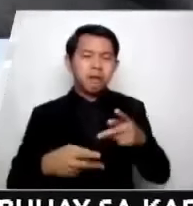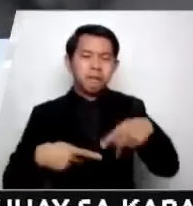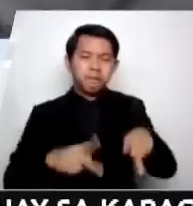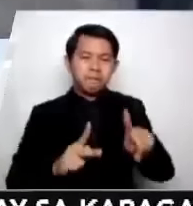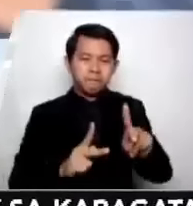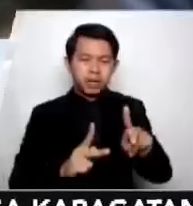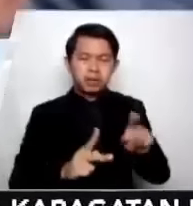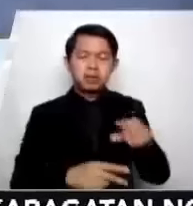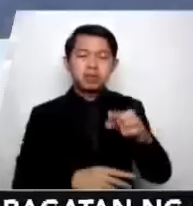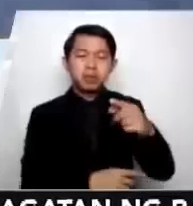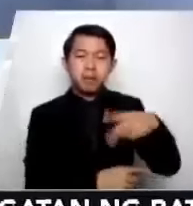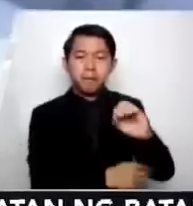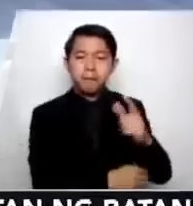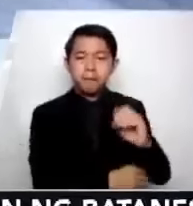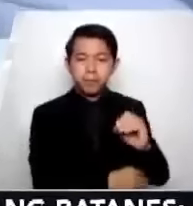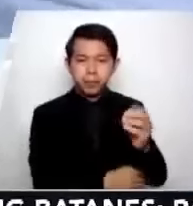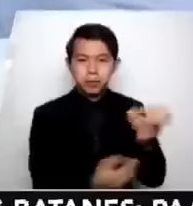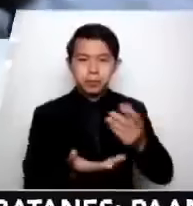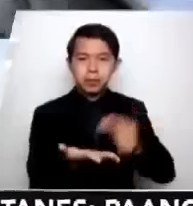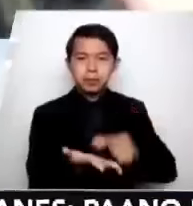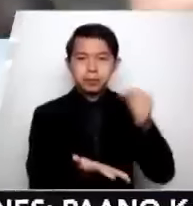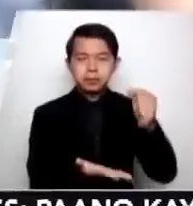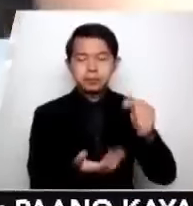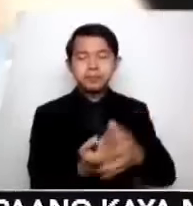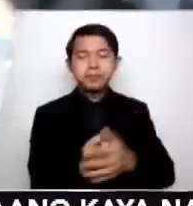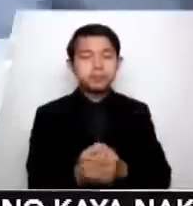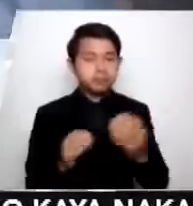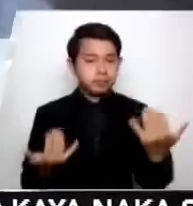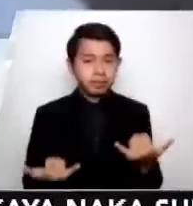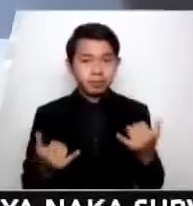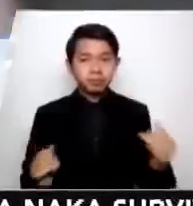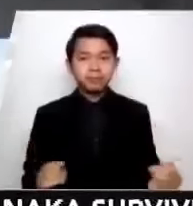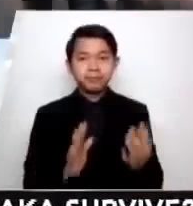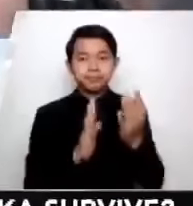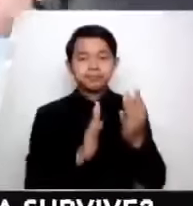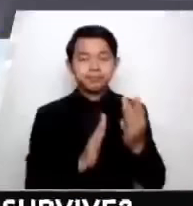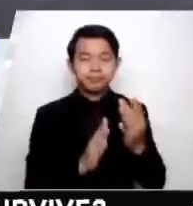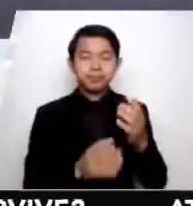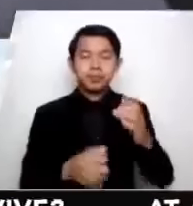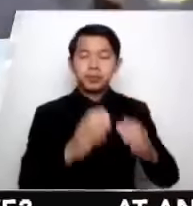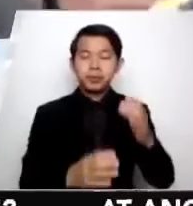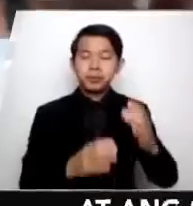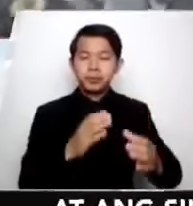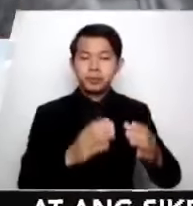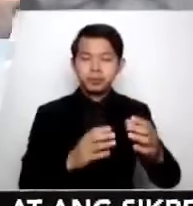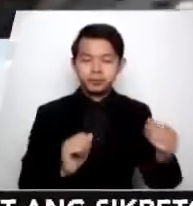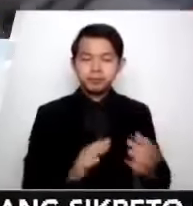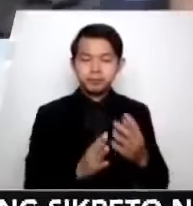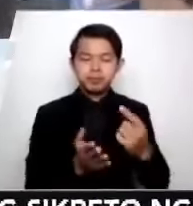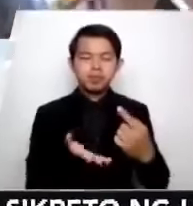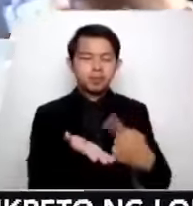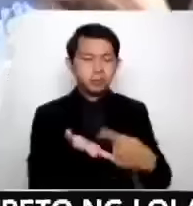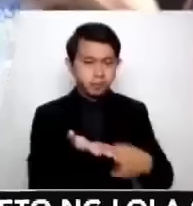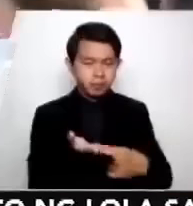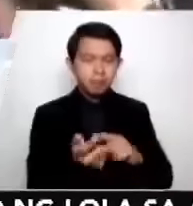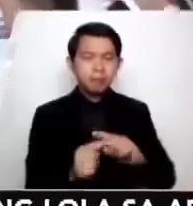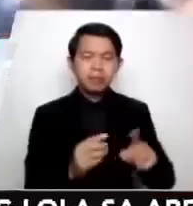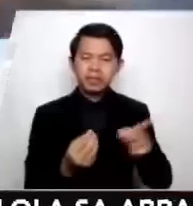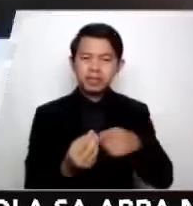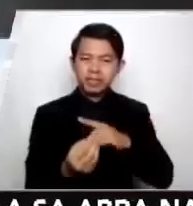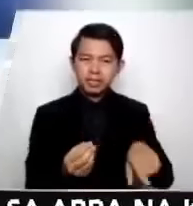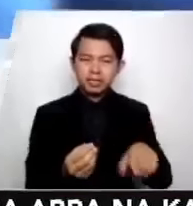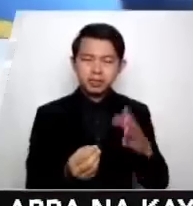sa Valenzuela Hall of Justice na naka-helmet at vest. Pero di natuloy ang pagbasa ng sakdal dahil sa nakabinbing motion to quash